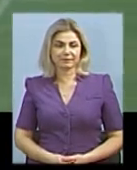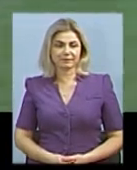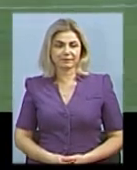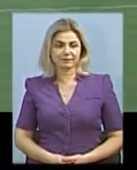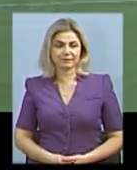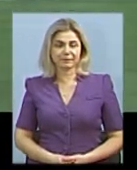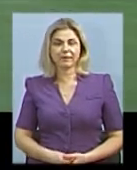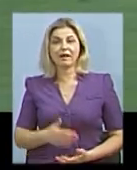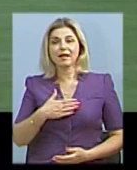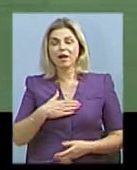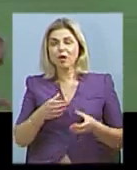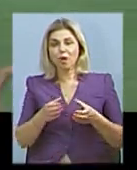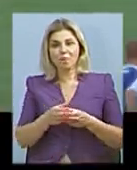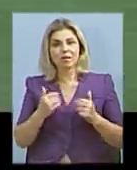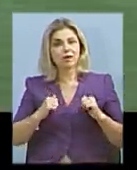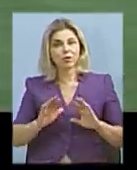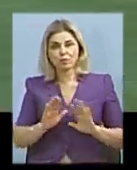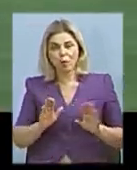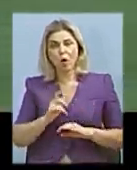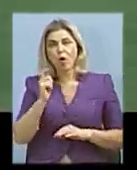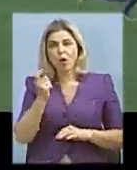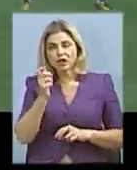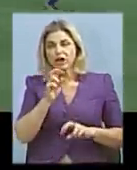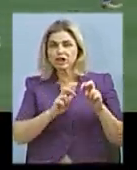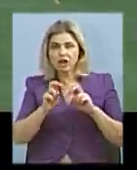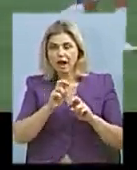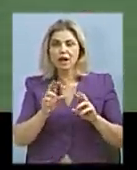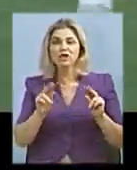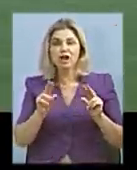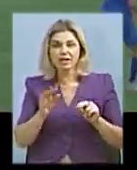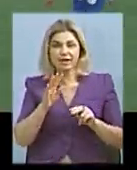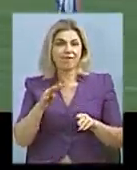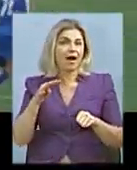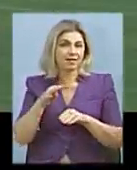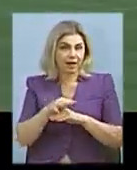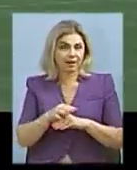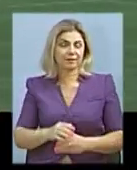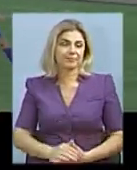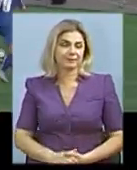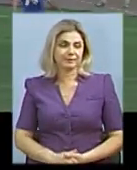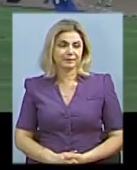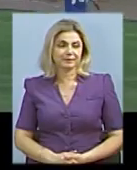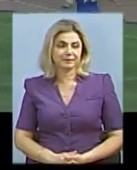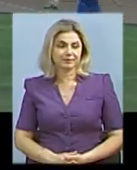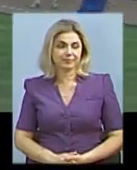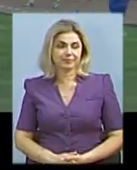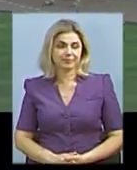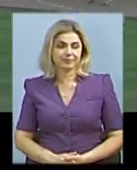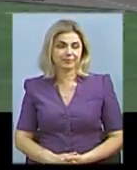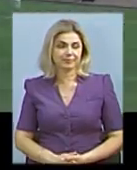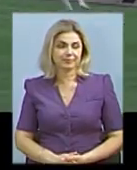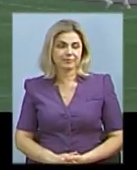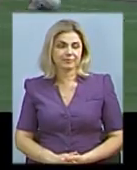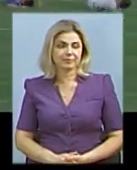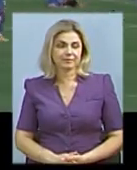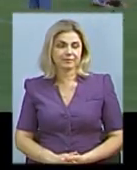Корабели не заспокоїлися. Господарі шукали щастя у атаці. Семенина розрізною передачею вивів на удар Антонюка. Удар Івана з гострого